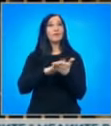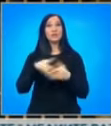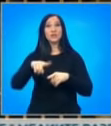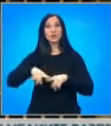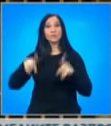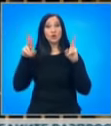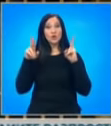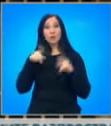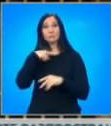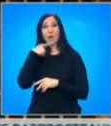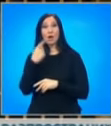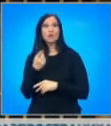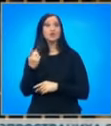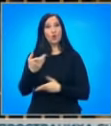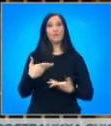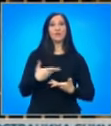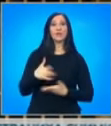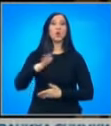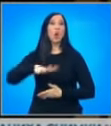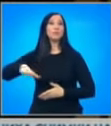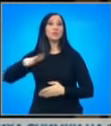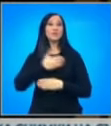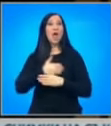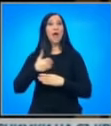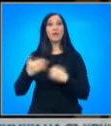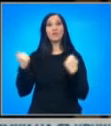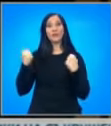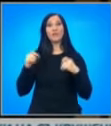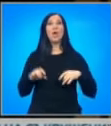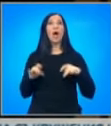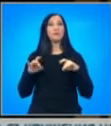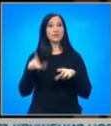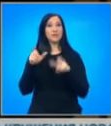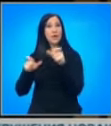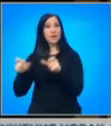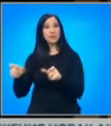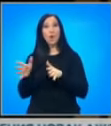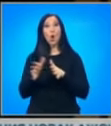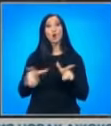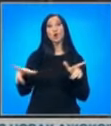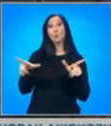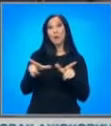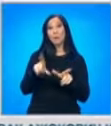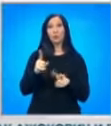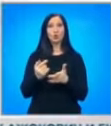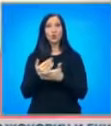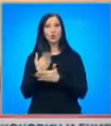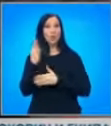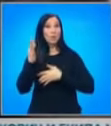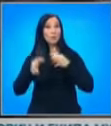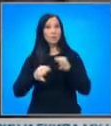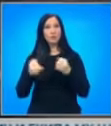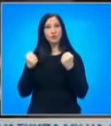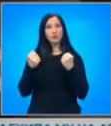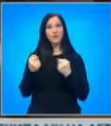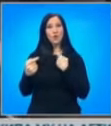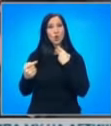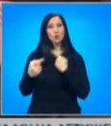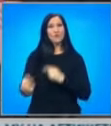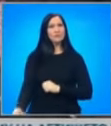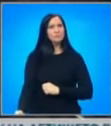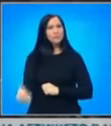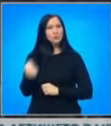съдебното решение и заяви, че той е в интерес на обществения ред и здраве на австралийците. Жителите на Мелбърн, които от началото на пандемията живеят в условия